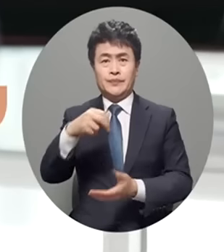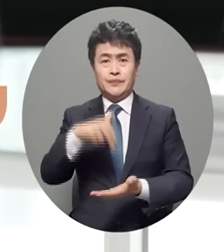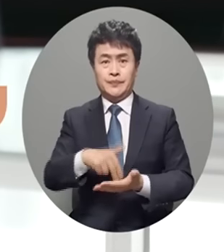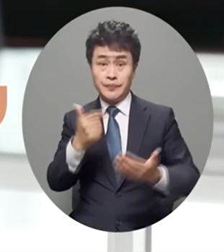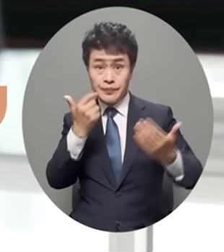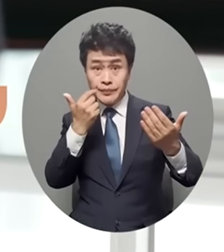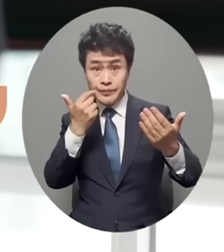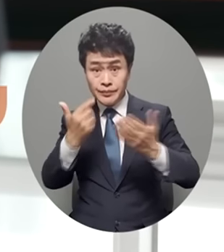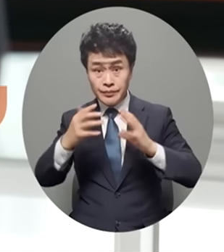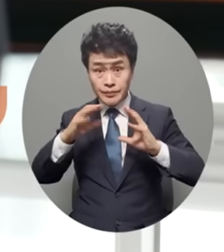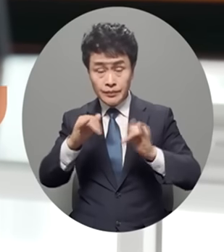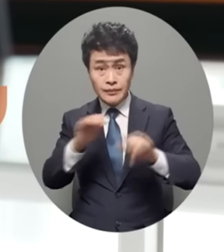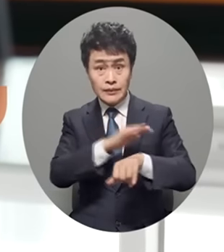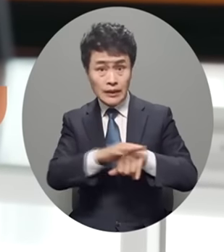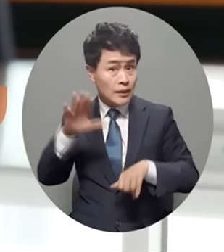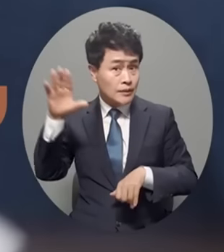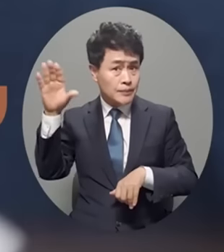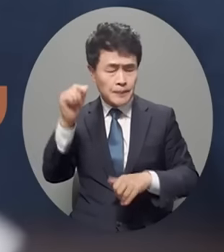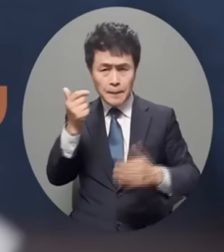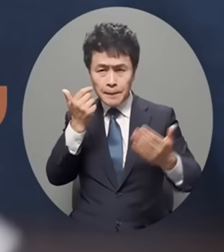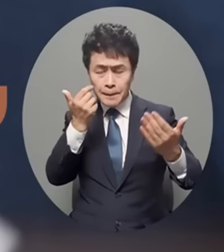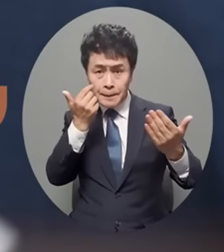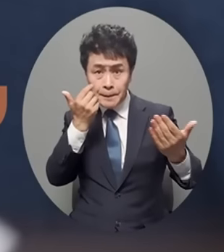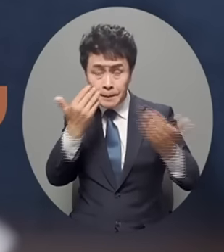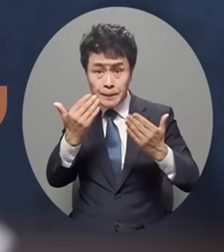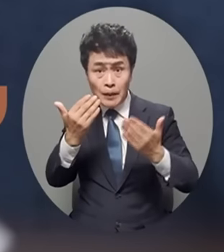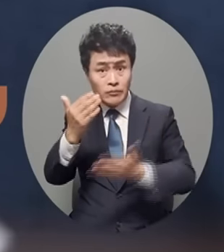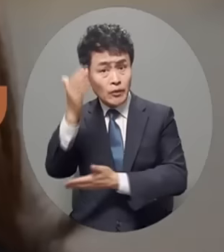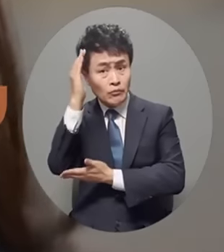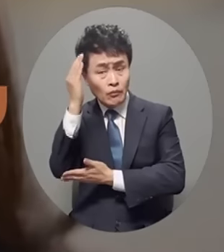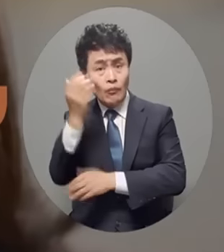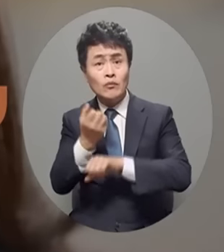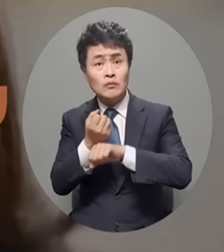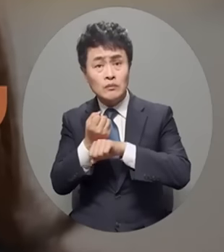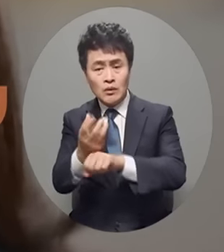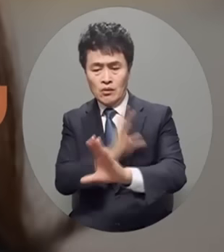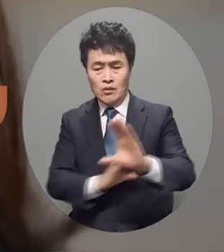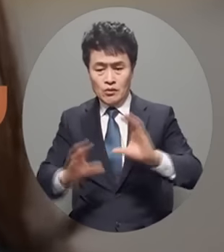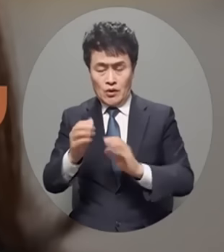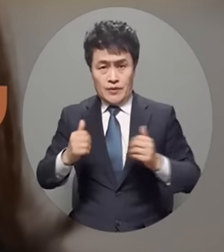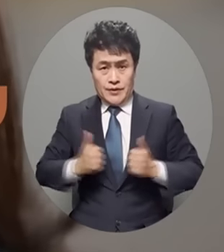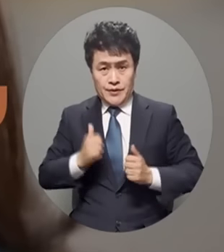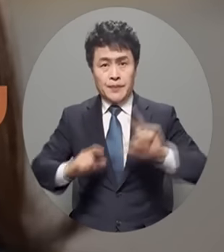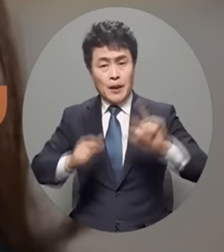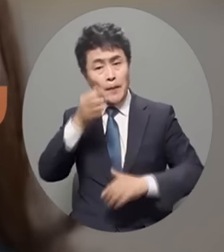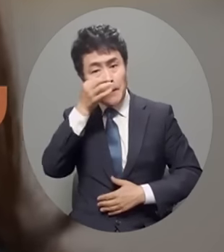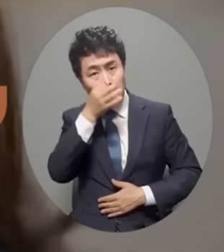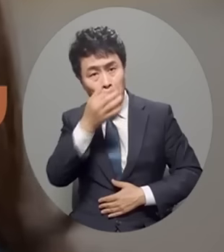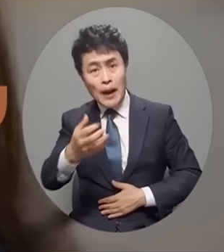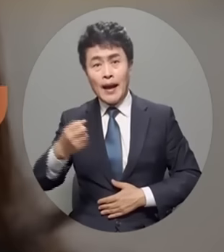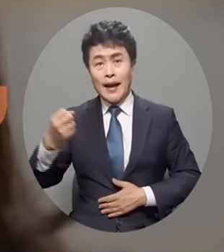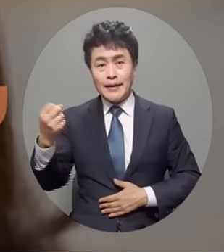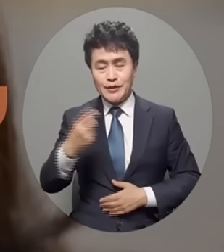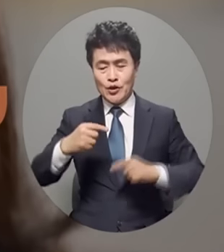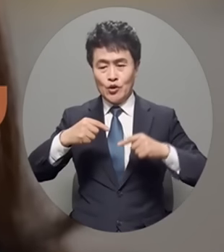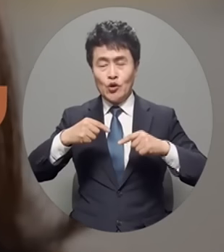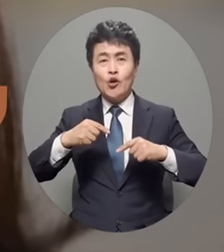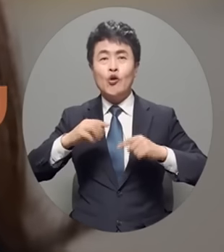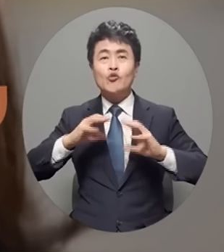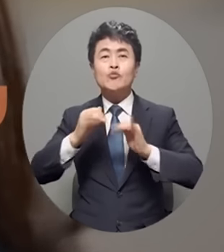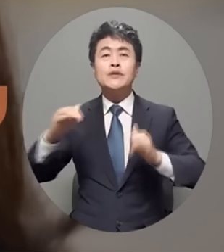정확하게 국민들이 들으시기에 명료한 메시지를 전하고 열심히 하는 모습 보여드려서 다시 국민 여러분이